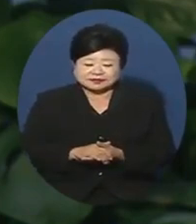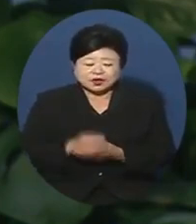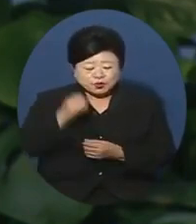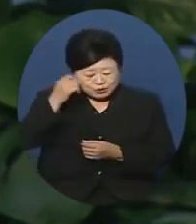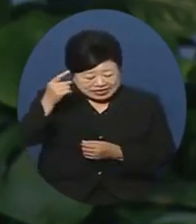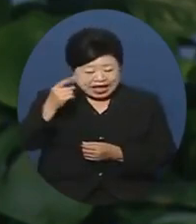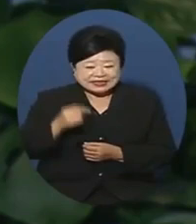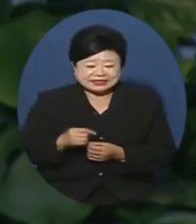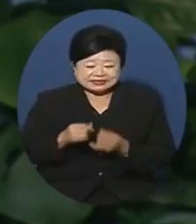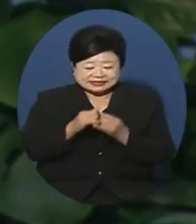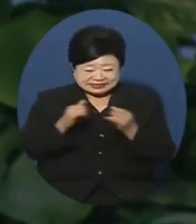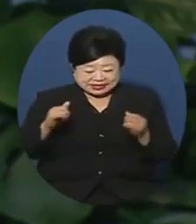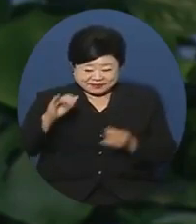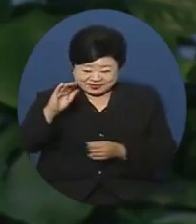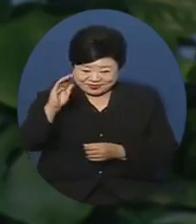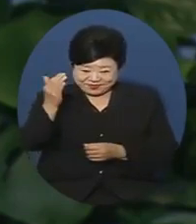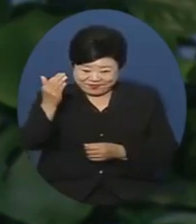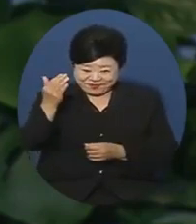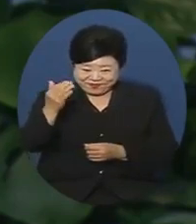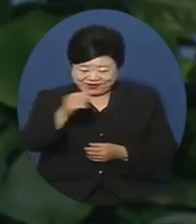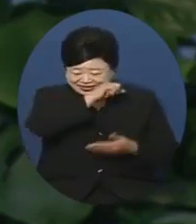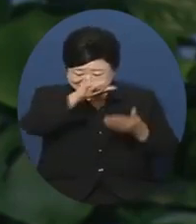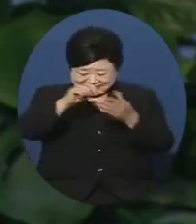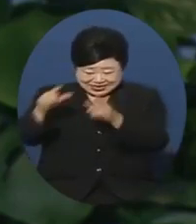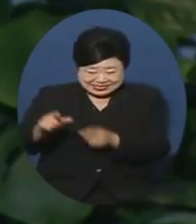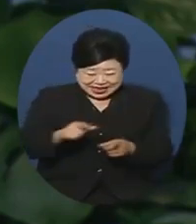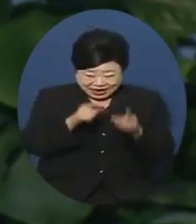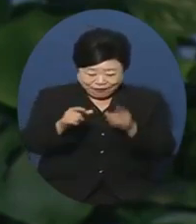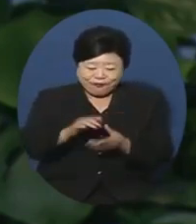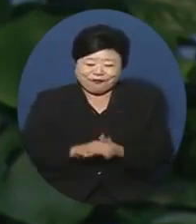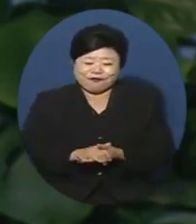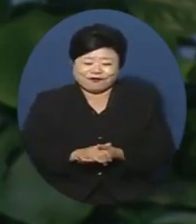위대한 인생을 살고